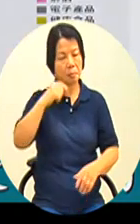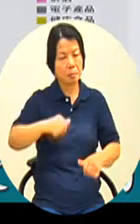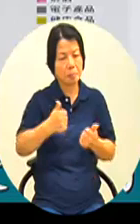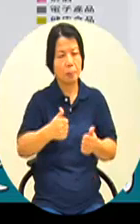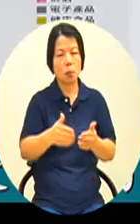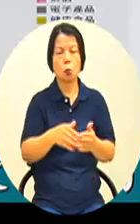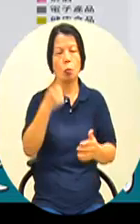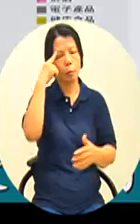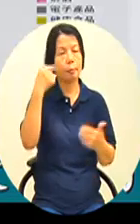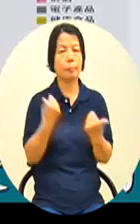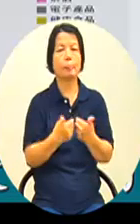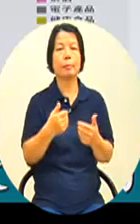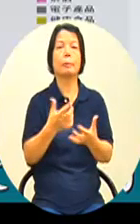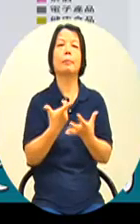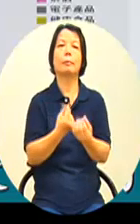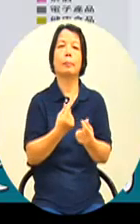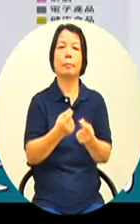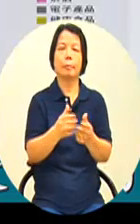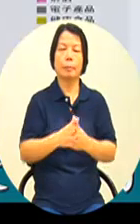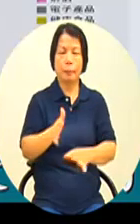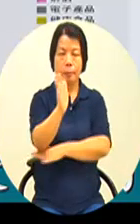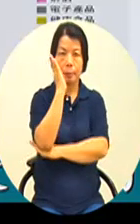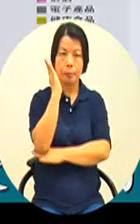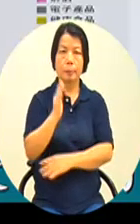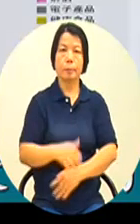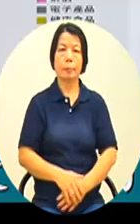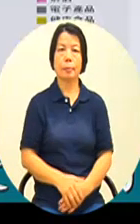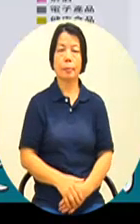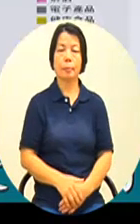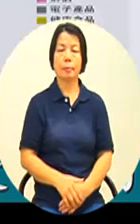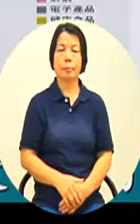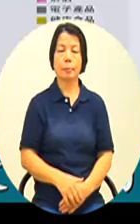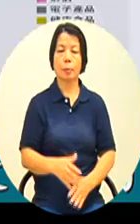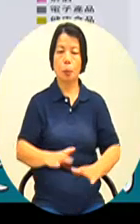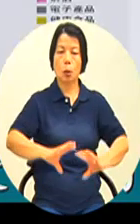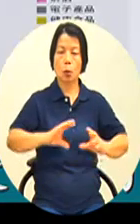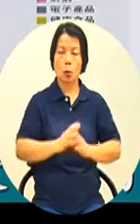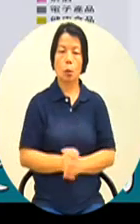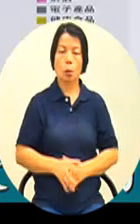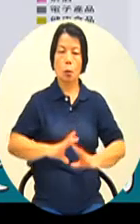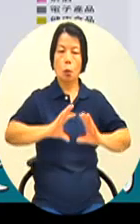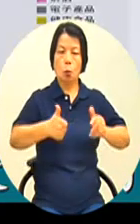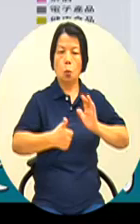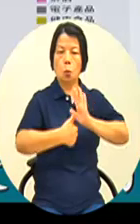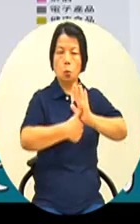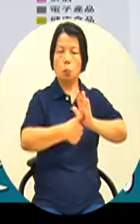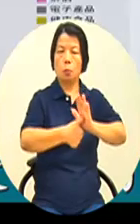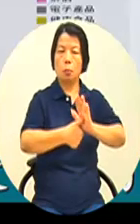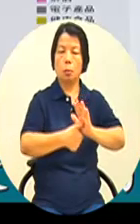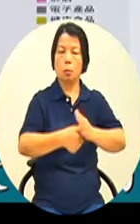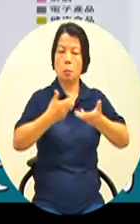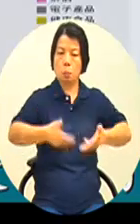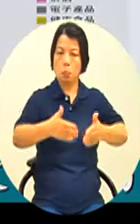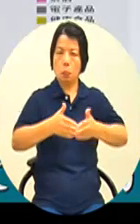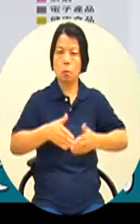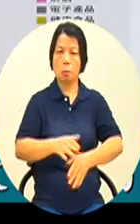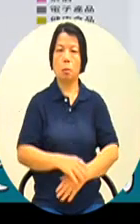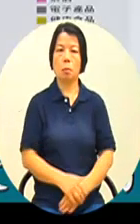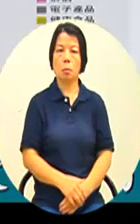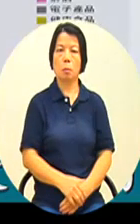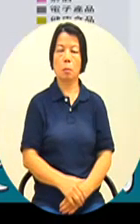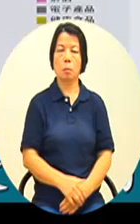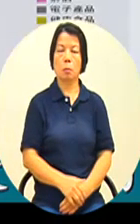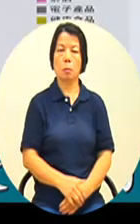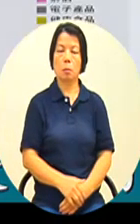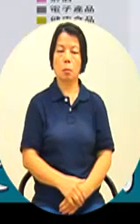哦，啊，但是你也知影哦，咱建物哦，虽然国格也是很重要，国家的定位也很重要。但是照